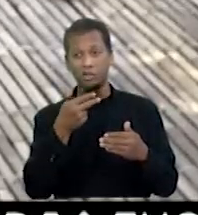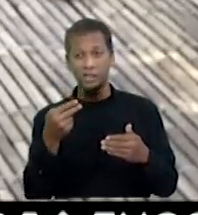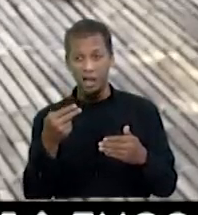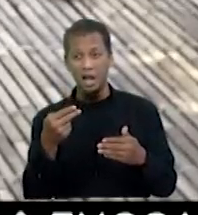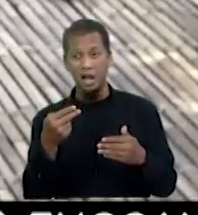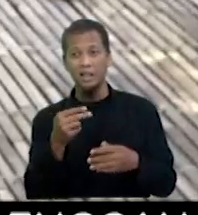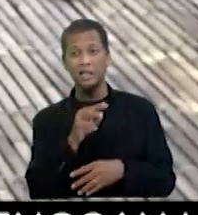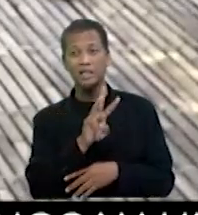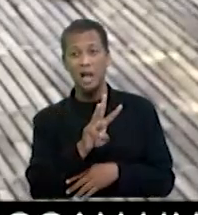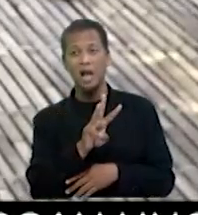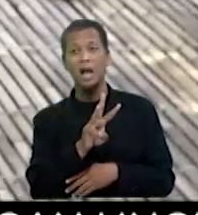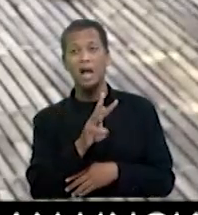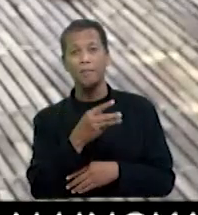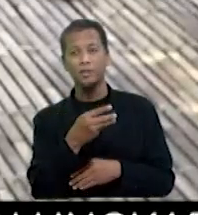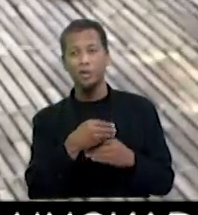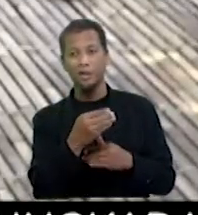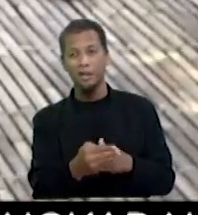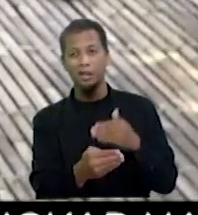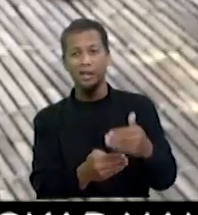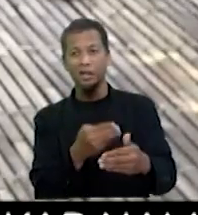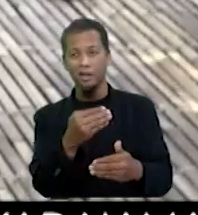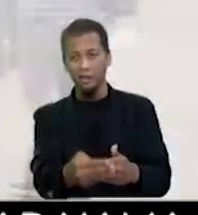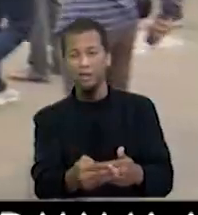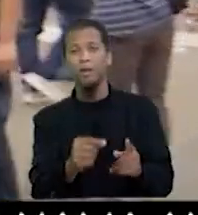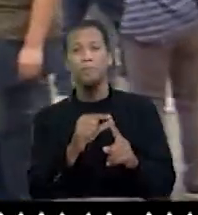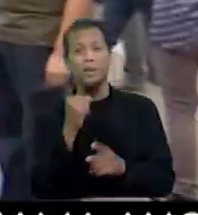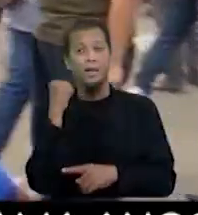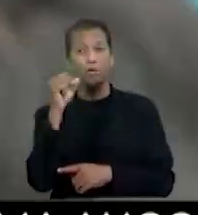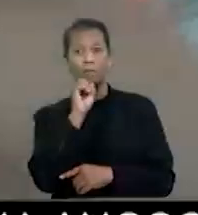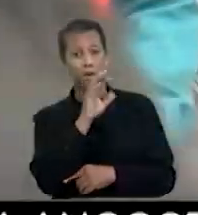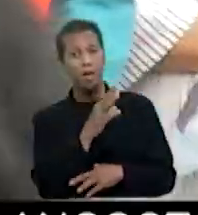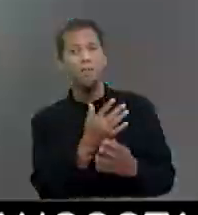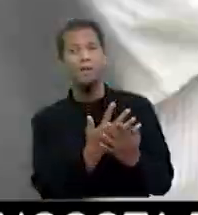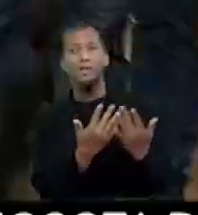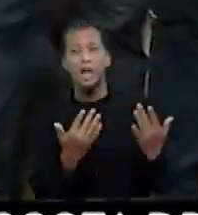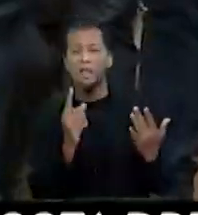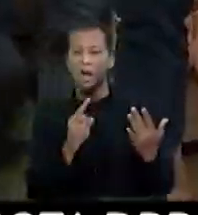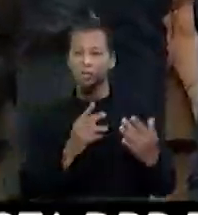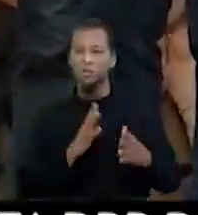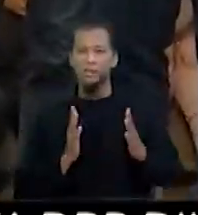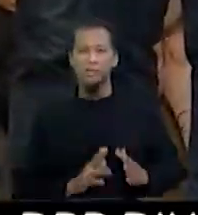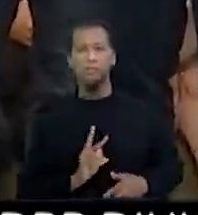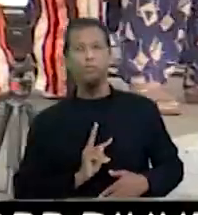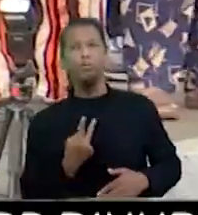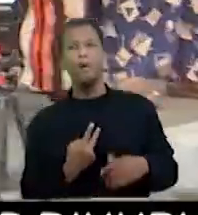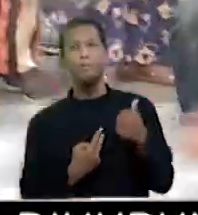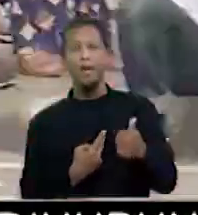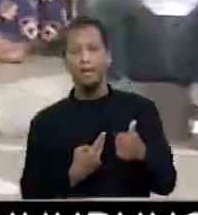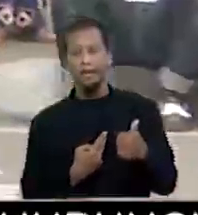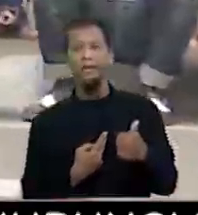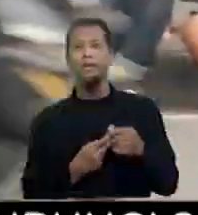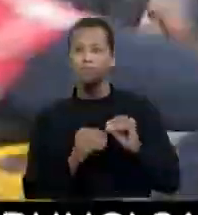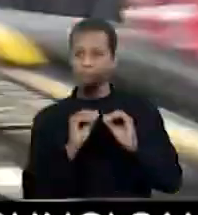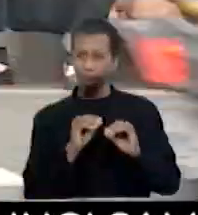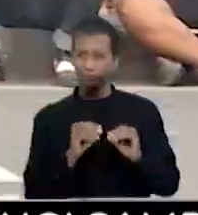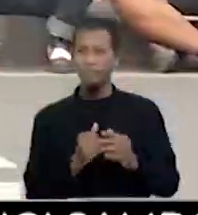episode, Partai Perindo mengingatkan masyarakat harus bisa mengubah kebiasaan negatif yang ditimbulkan dari media sosial dan budaya asing yang